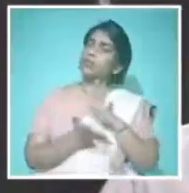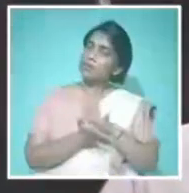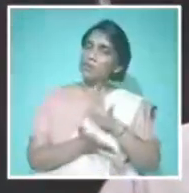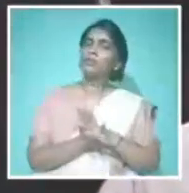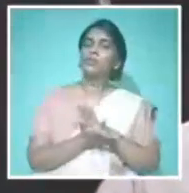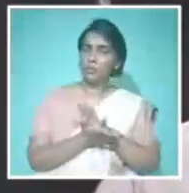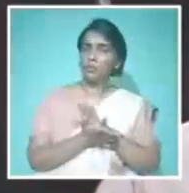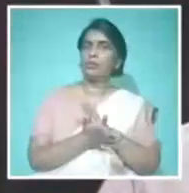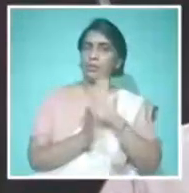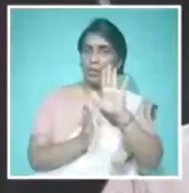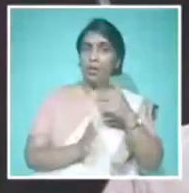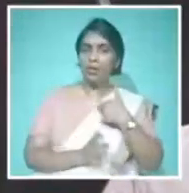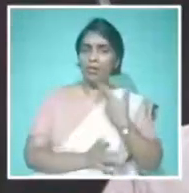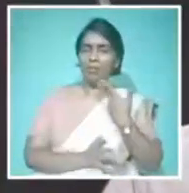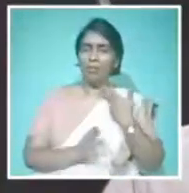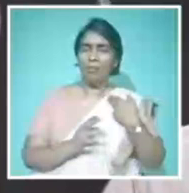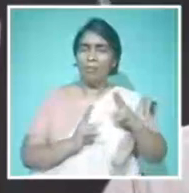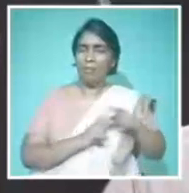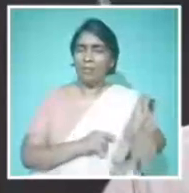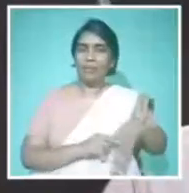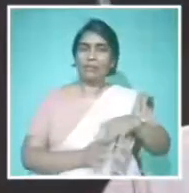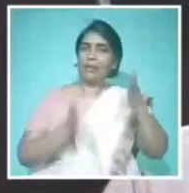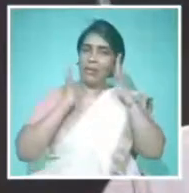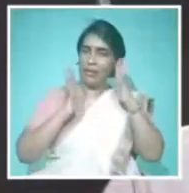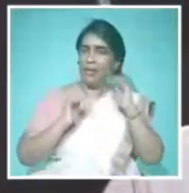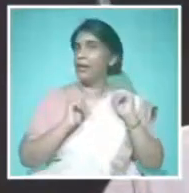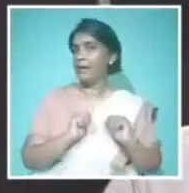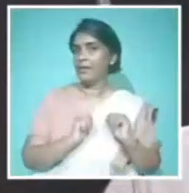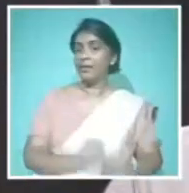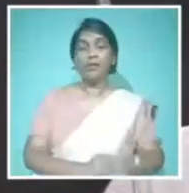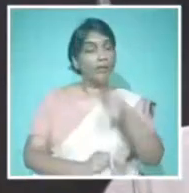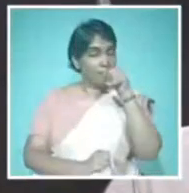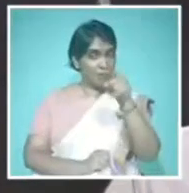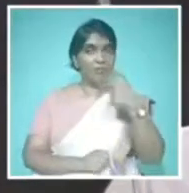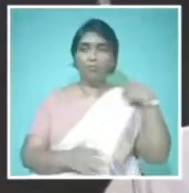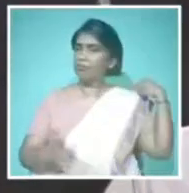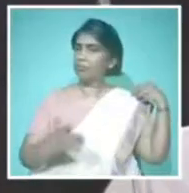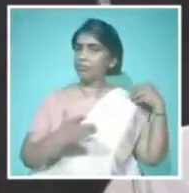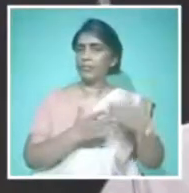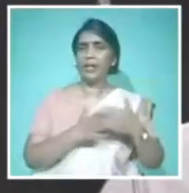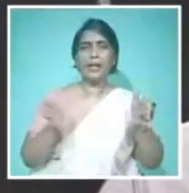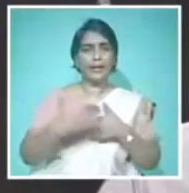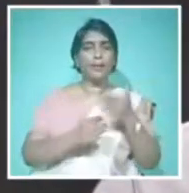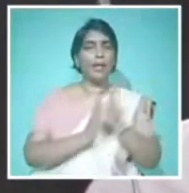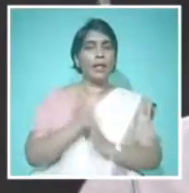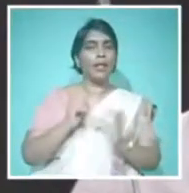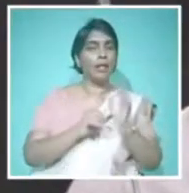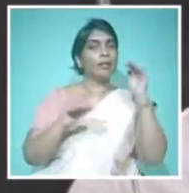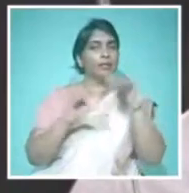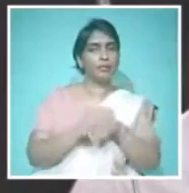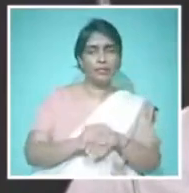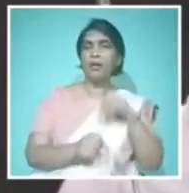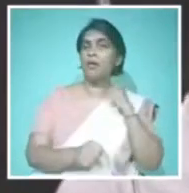වගේම මට අදෝ මුඛයෙන් hina යනවා මොකද දන්නවද එතුමා මෙතෙක් කැබිනට් ඇමති වෙලා ඉඳලා